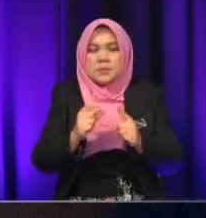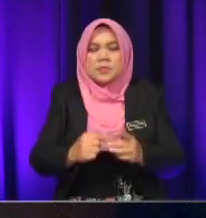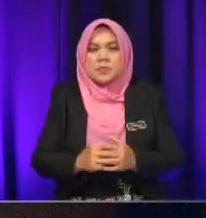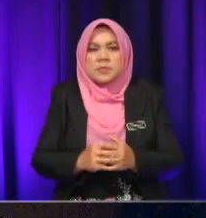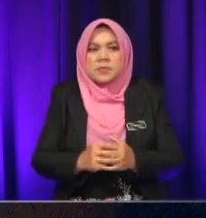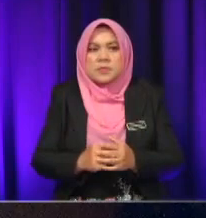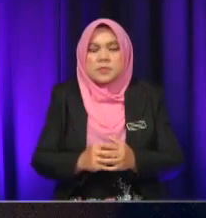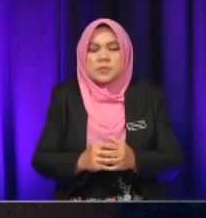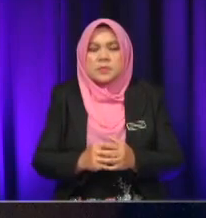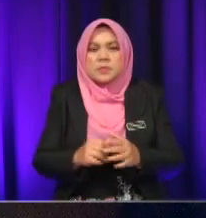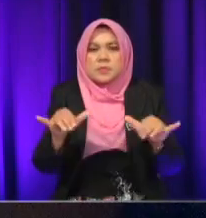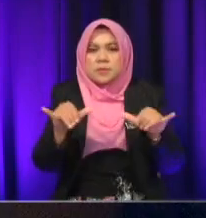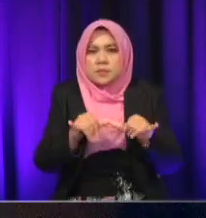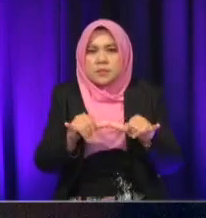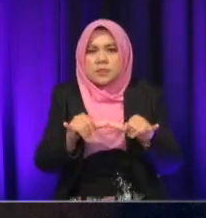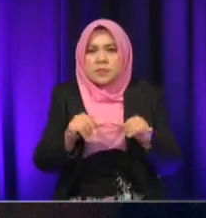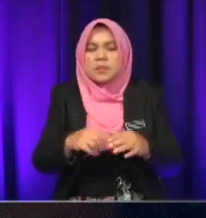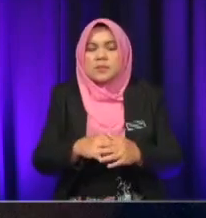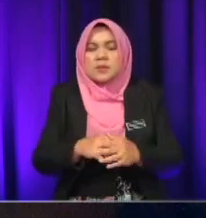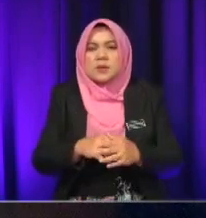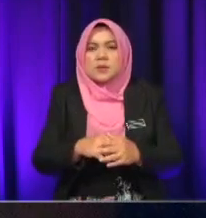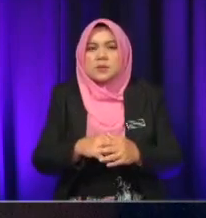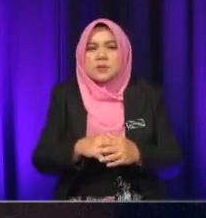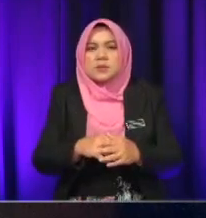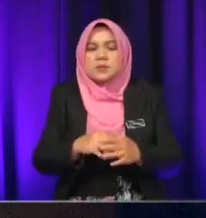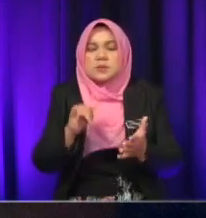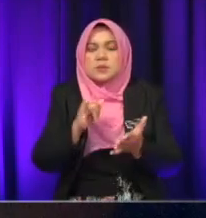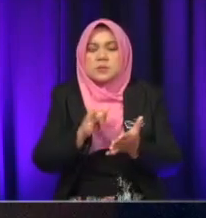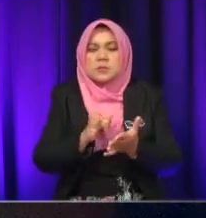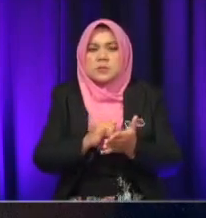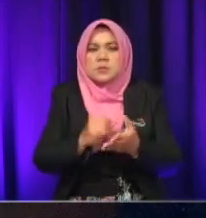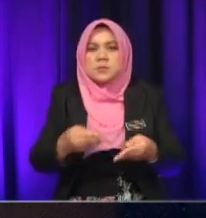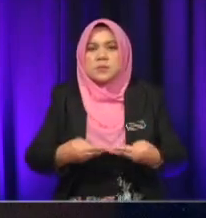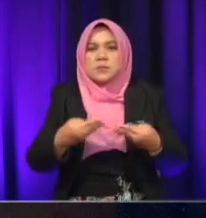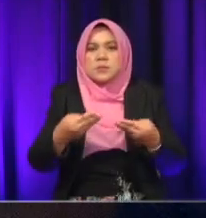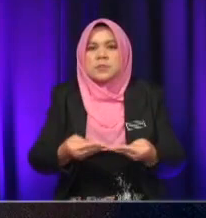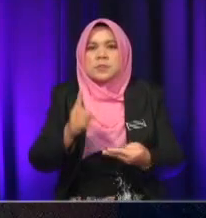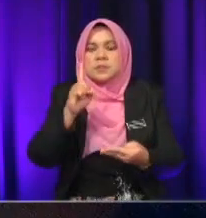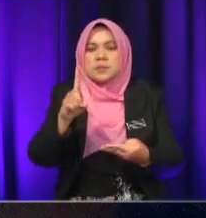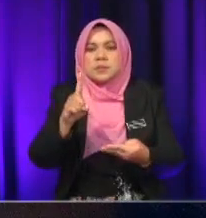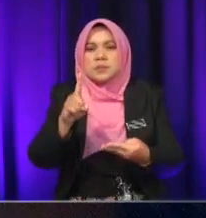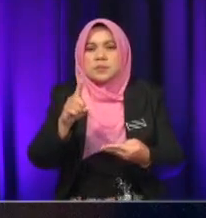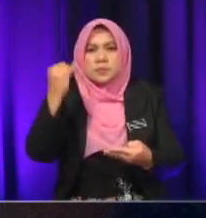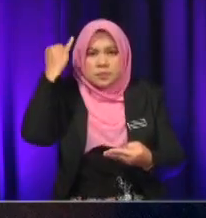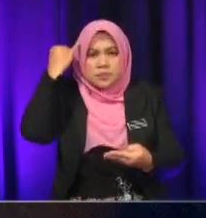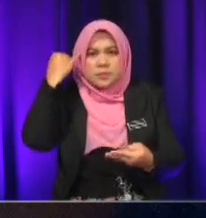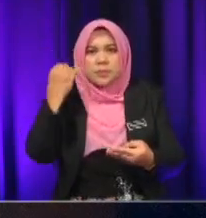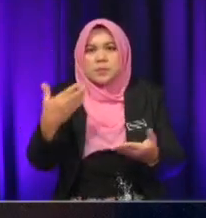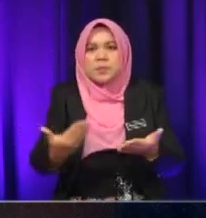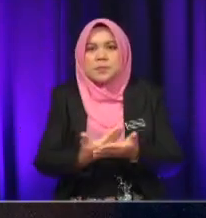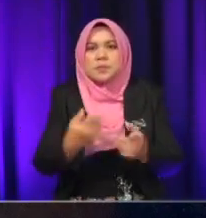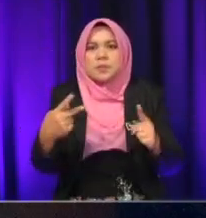perkataannya, saiznya. Jadi kat situ tu memberi satu ilmu baru buat murid